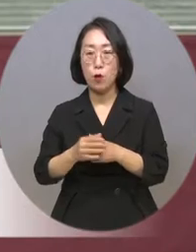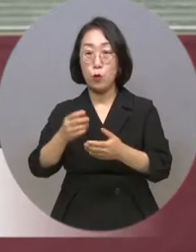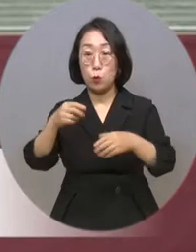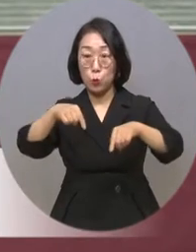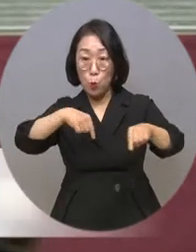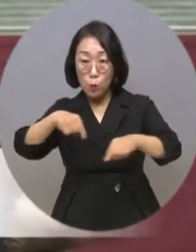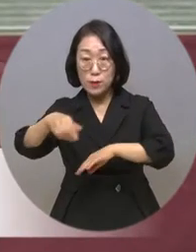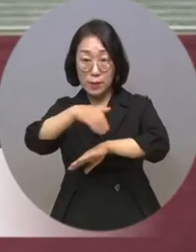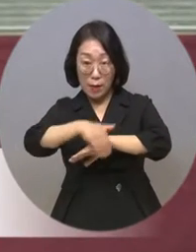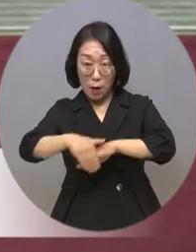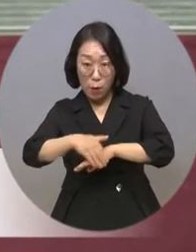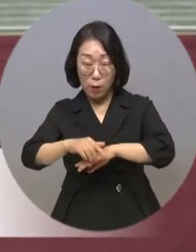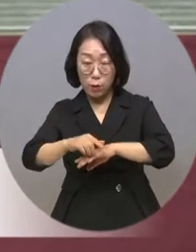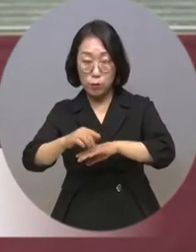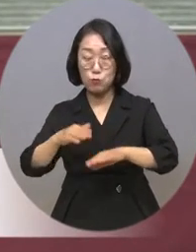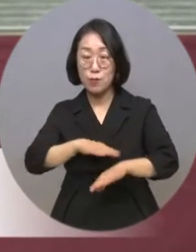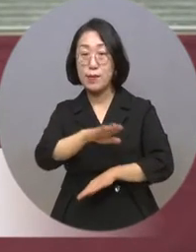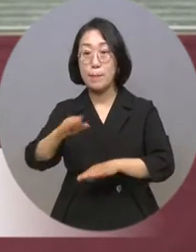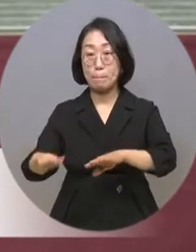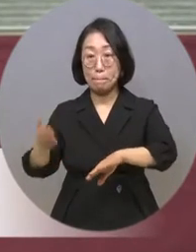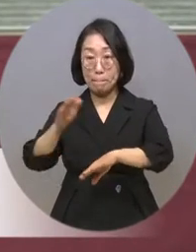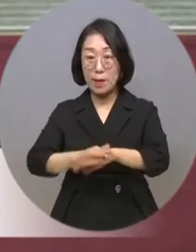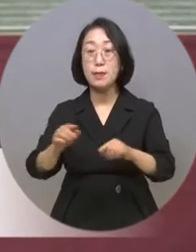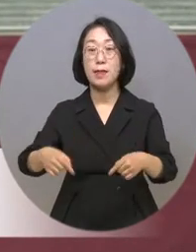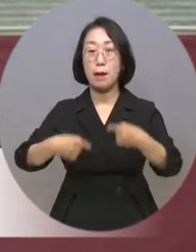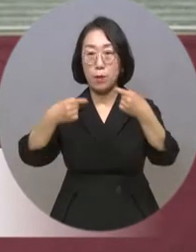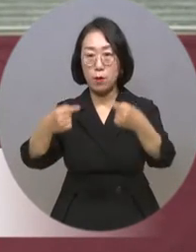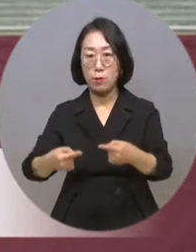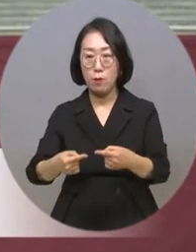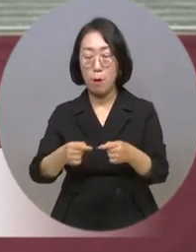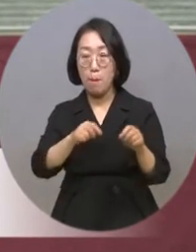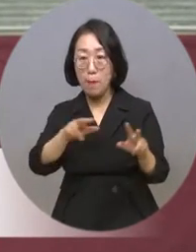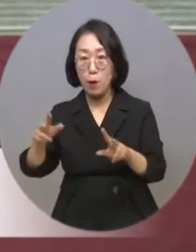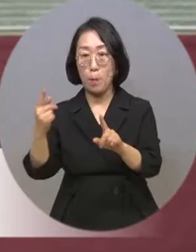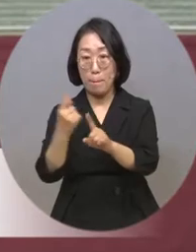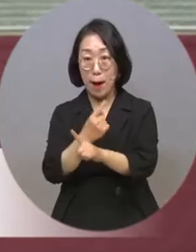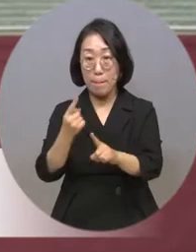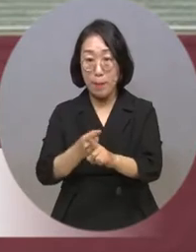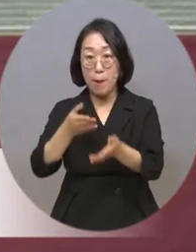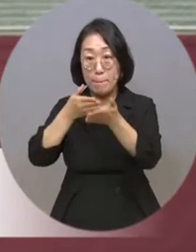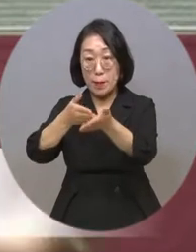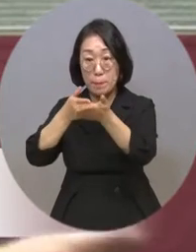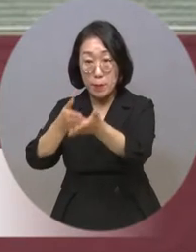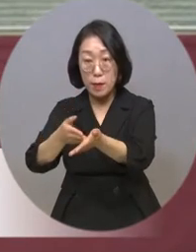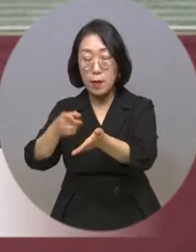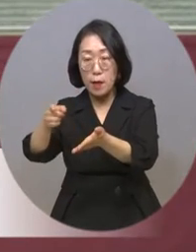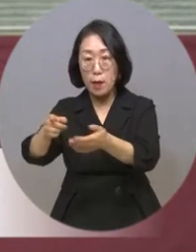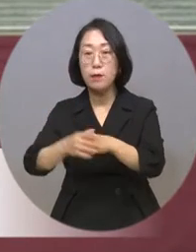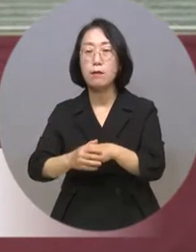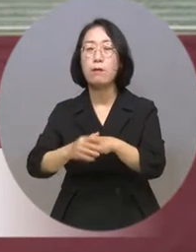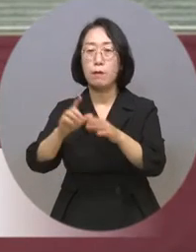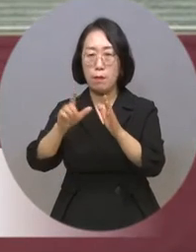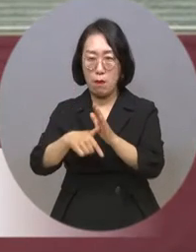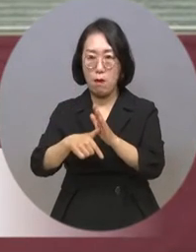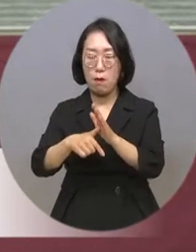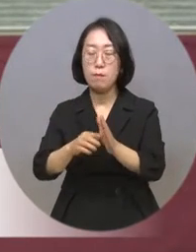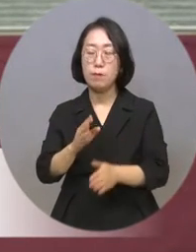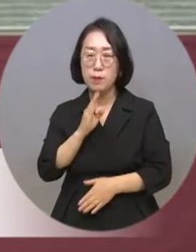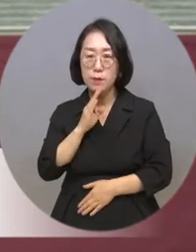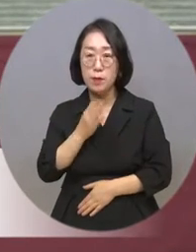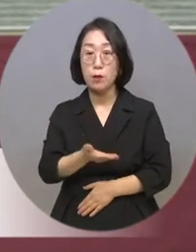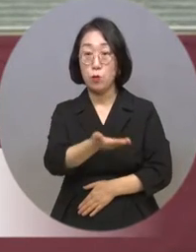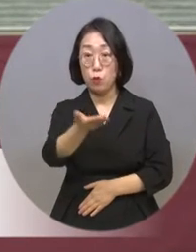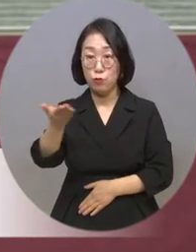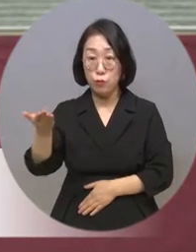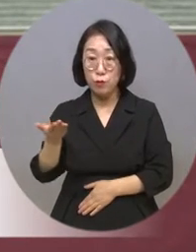이제 저희가 직접 참여를 해서 앞으로 바로바로 시행할 수 있는 그런 시대가 왔다고 생각을 합니다. 시장